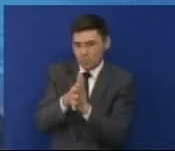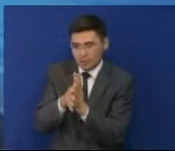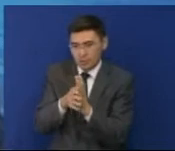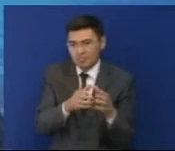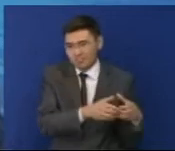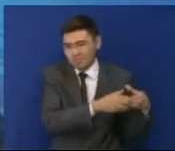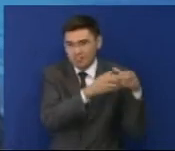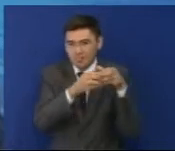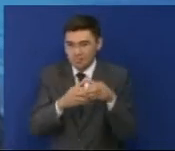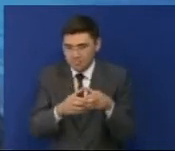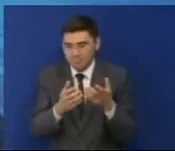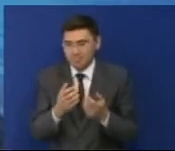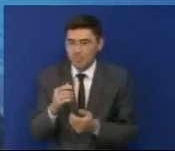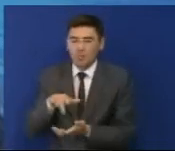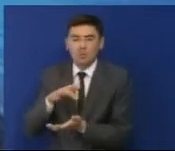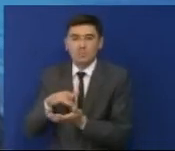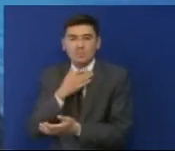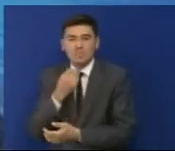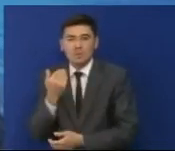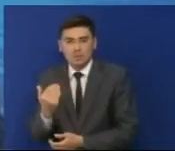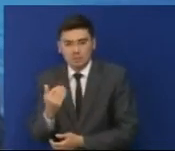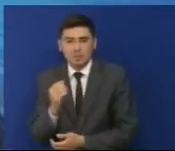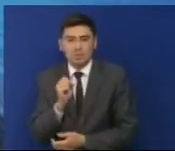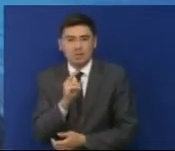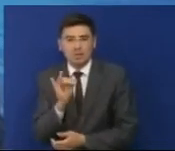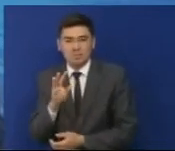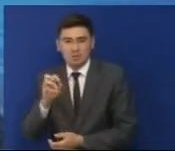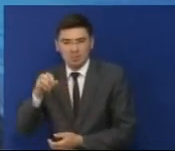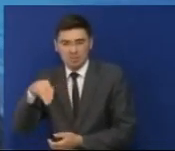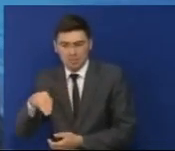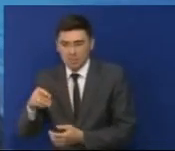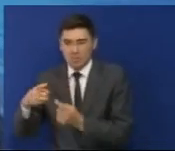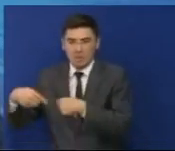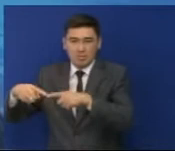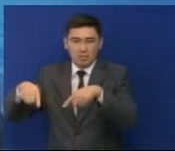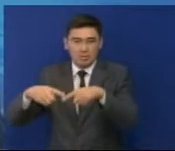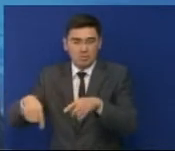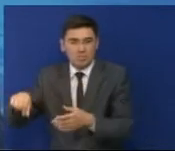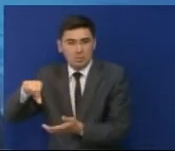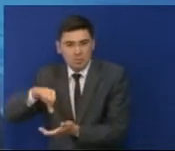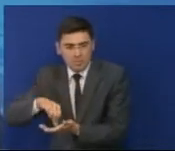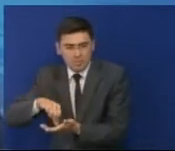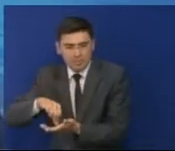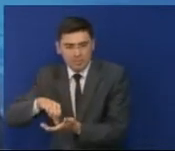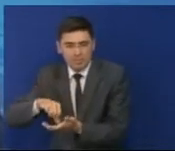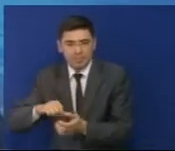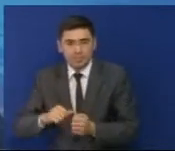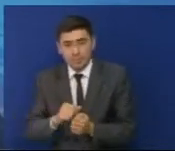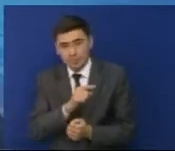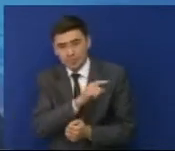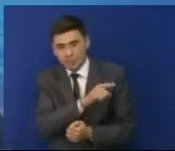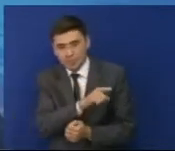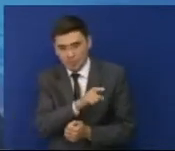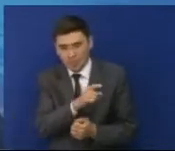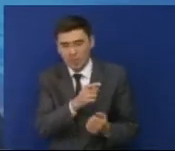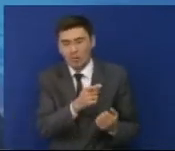қаласынан қалалық қоғамдық кеңестің мүшелері, мекеме әкімшілік бөлімдерінің жетекшілері қатысты. Облыс орталығынан келген қонақтар